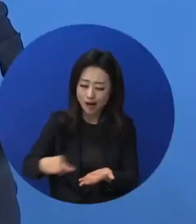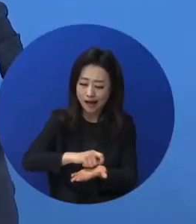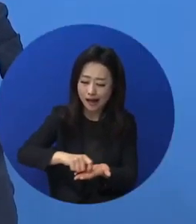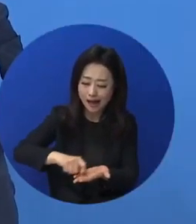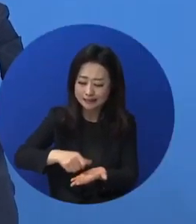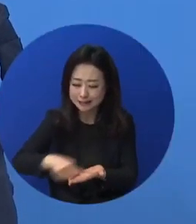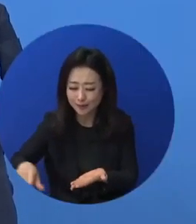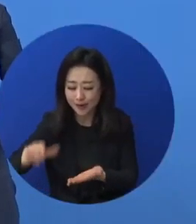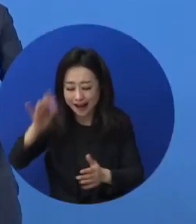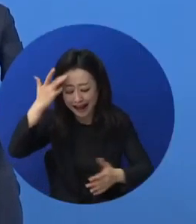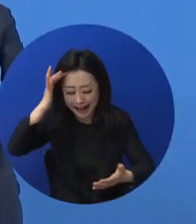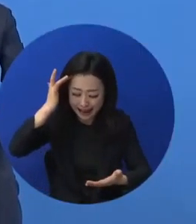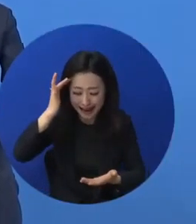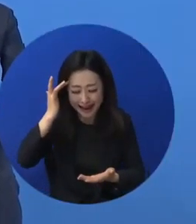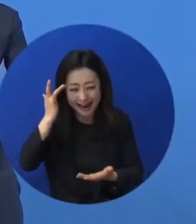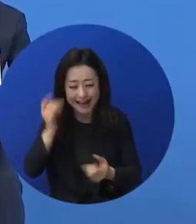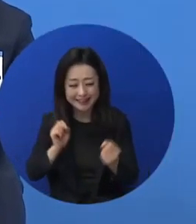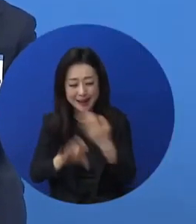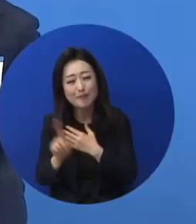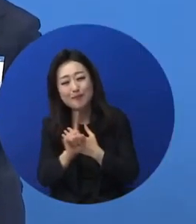땀 좀 날 겁니다. 땀 좀 날 겁니다.